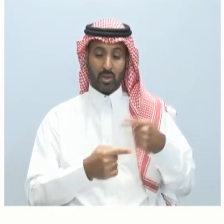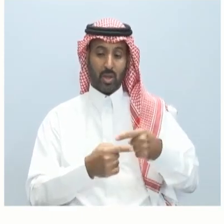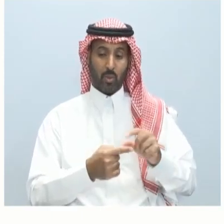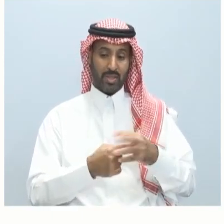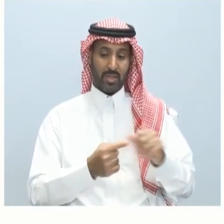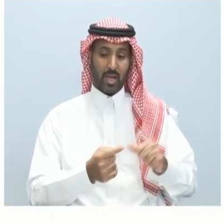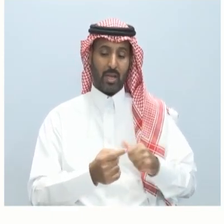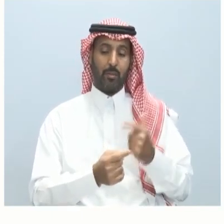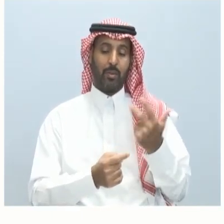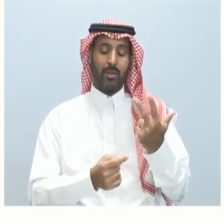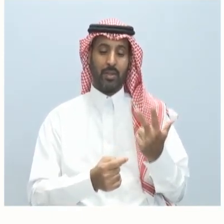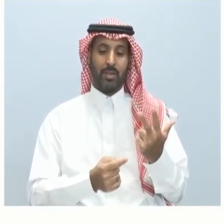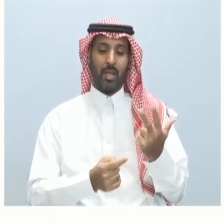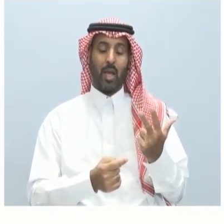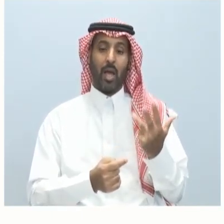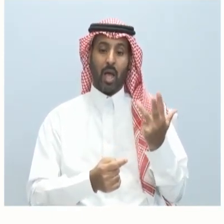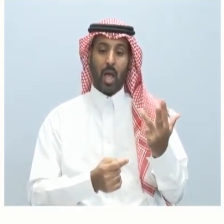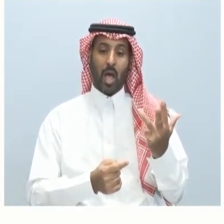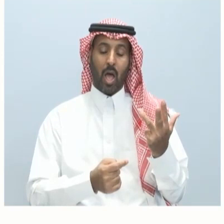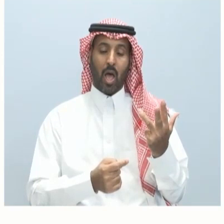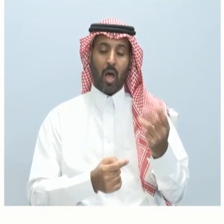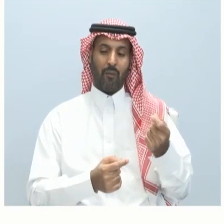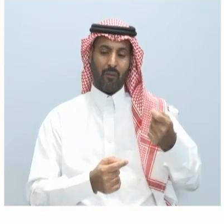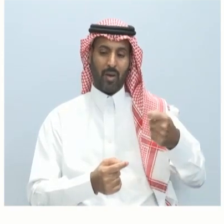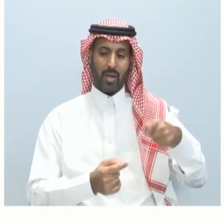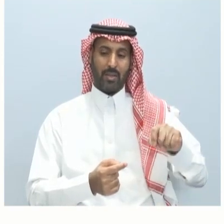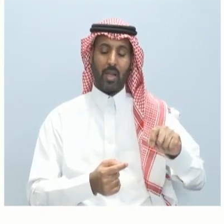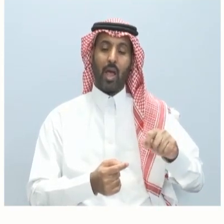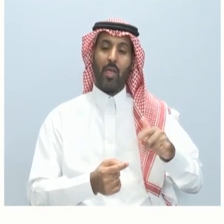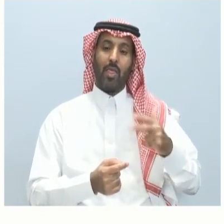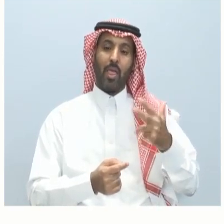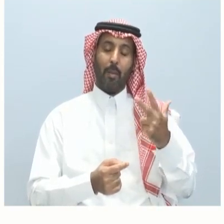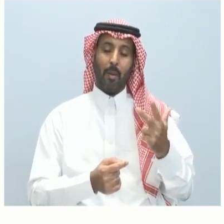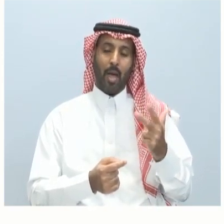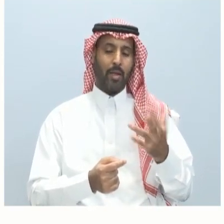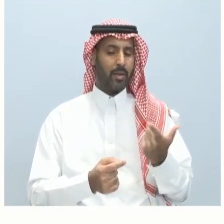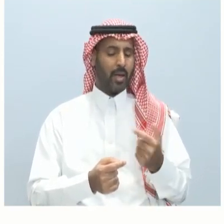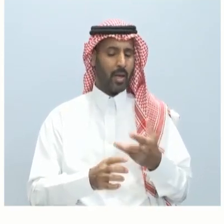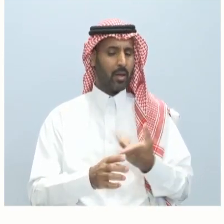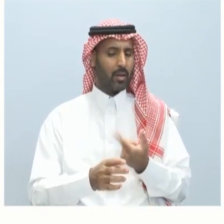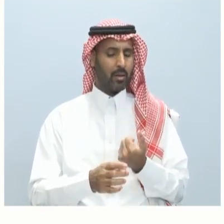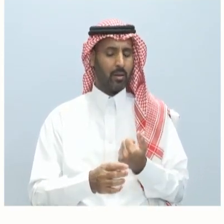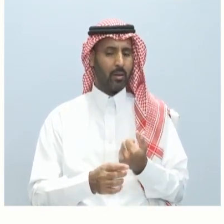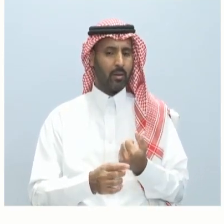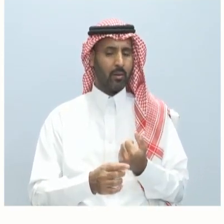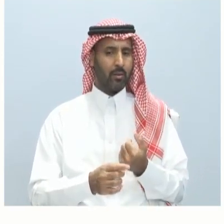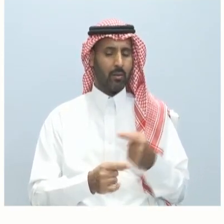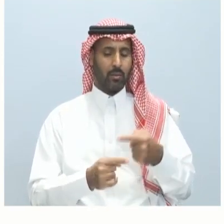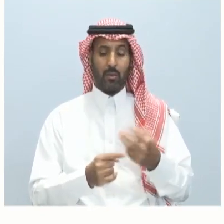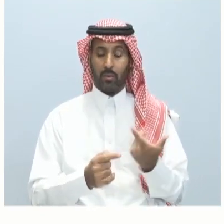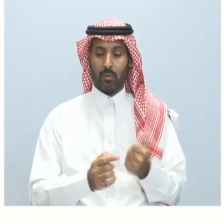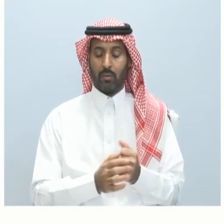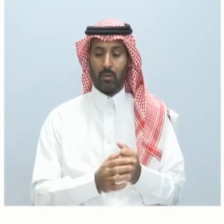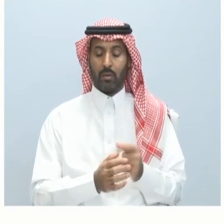سالب 9.8 من ولحل المعادله ماذا نوجد نحن نبحث عن ماذا نبحث